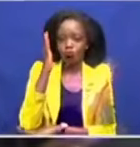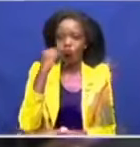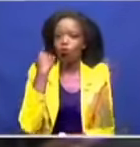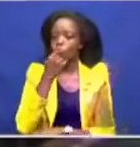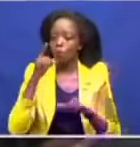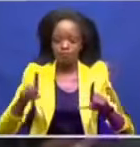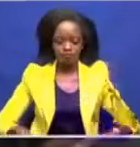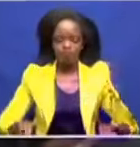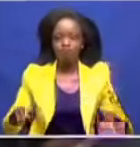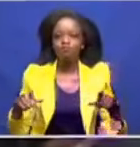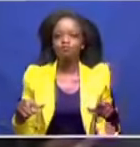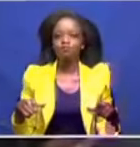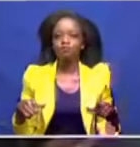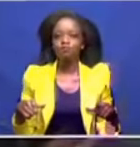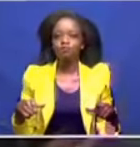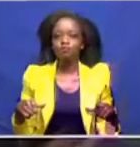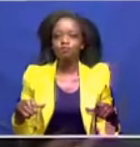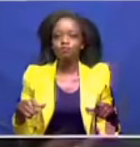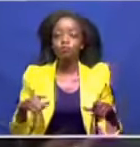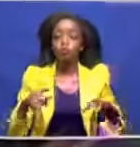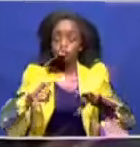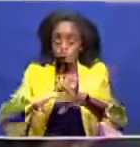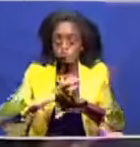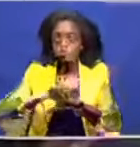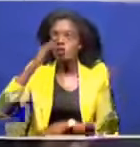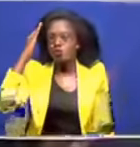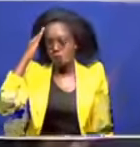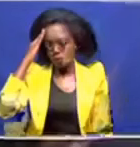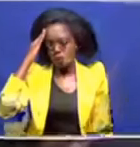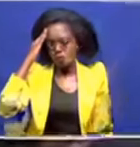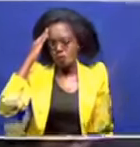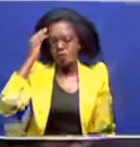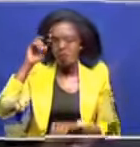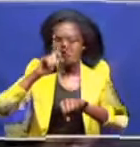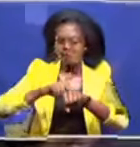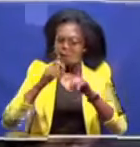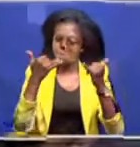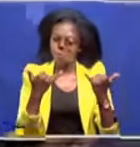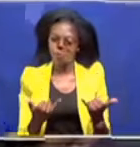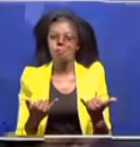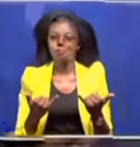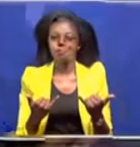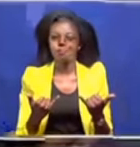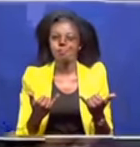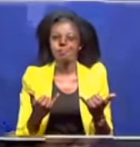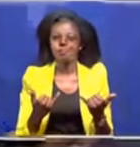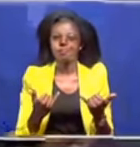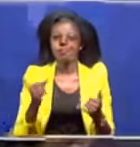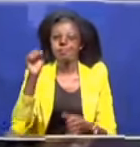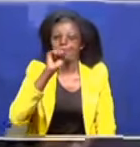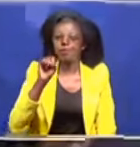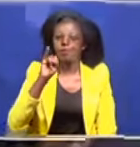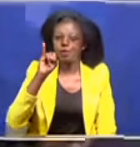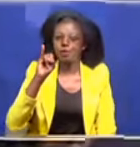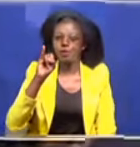aliye hai. Ni vizuri kujua at this time Augustus Caesar alikuwa